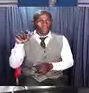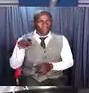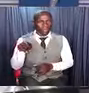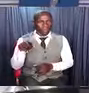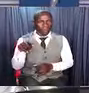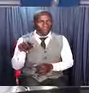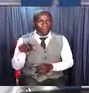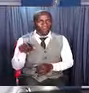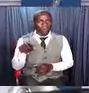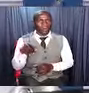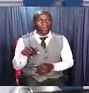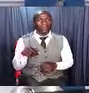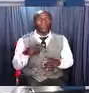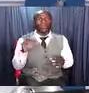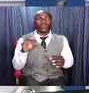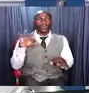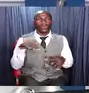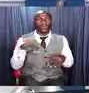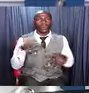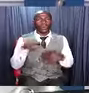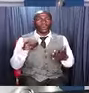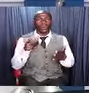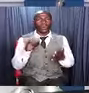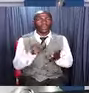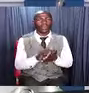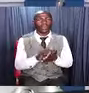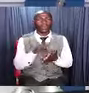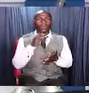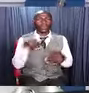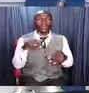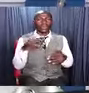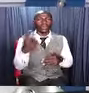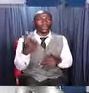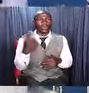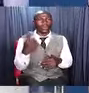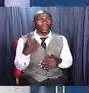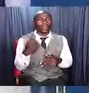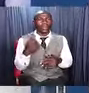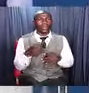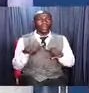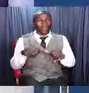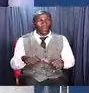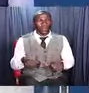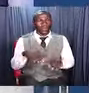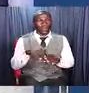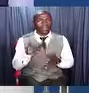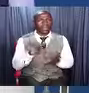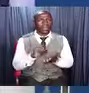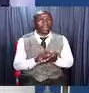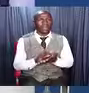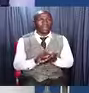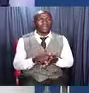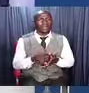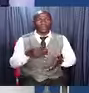chosen you. Mukatimize hayo. To do all that. Na siku yatimiza tu. And not only fulfill. Mukae kwa hayo. And remain in that.